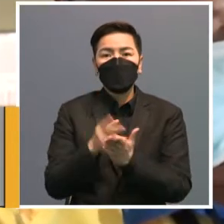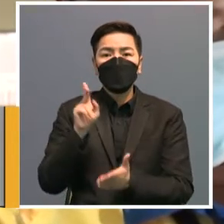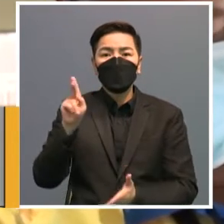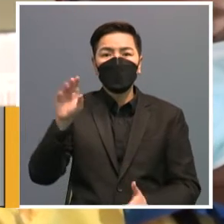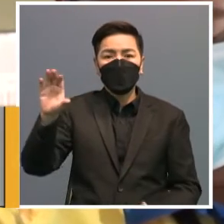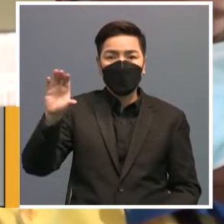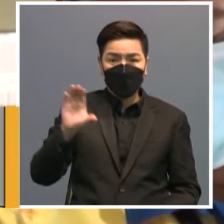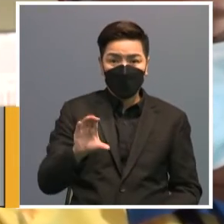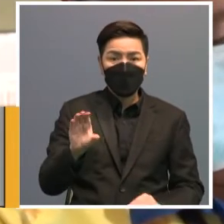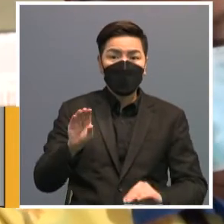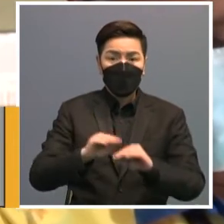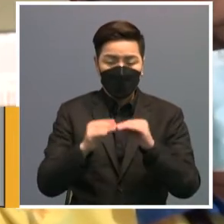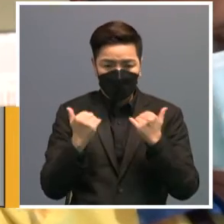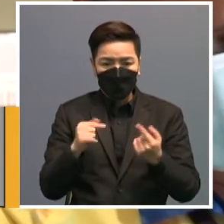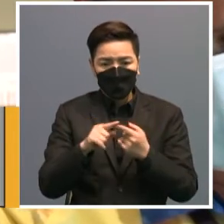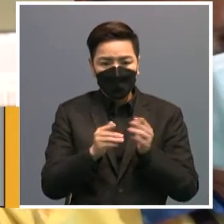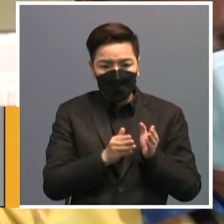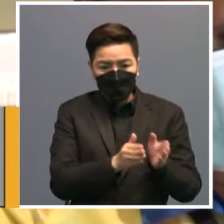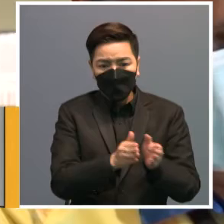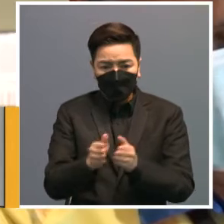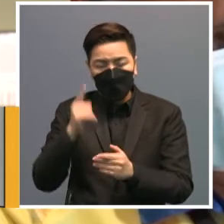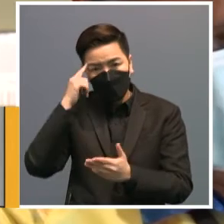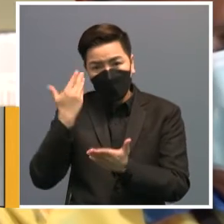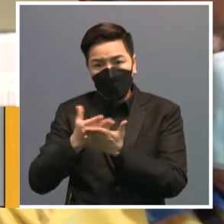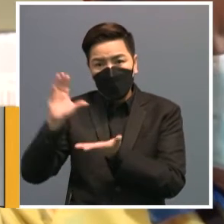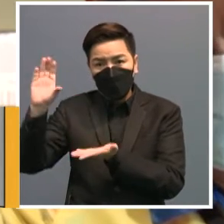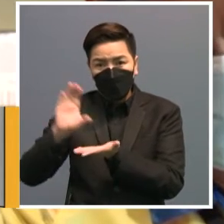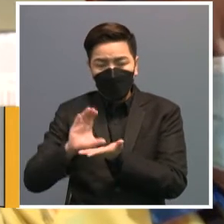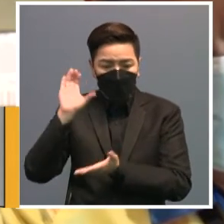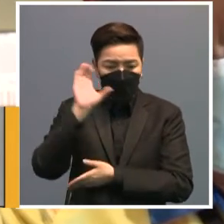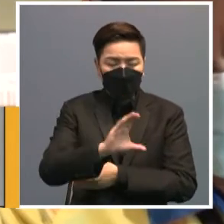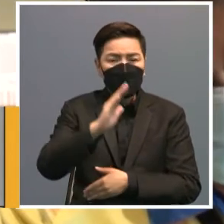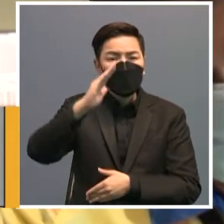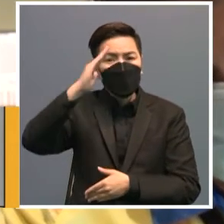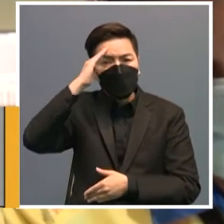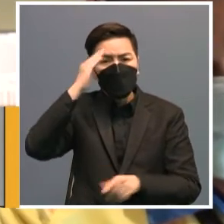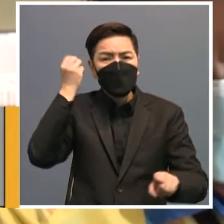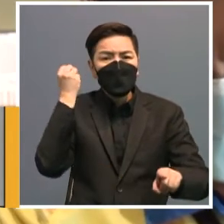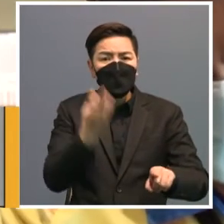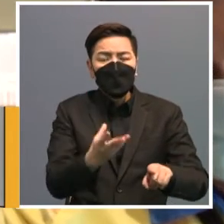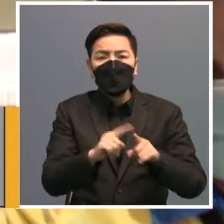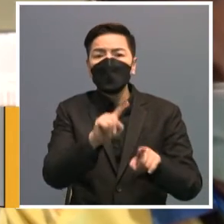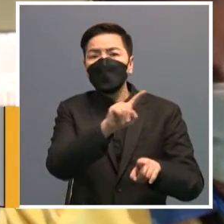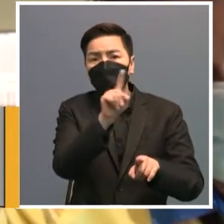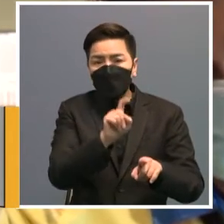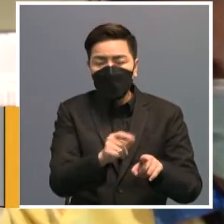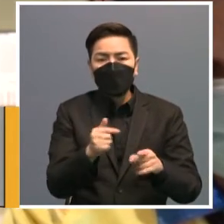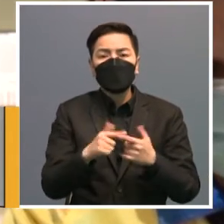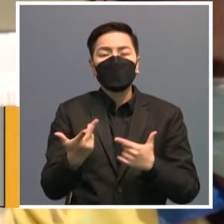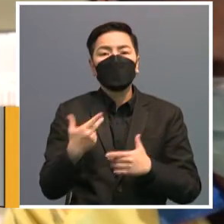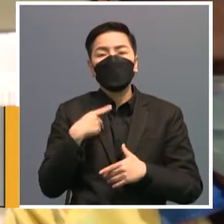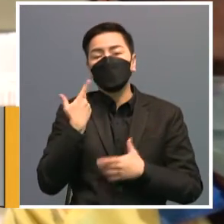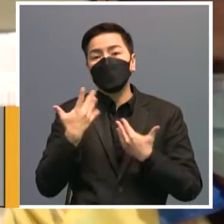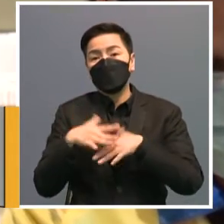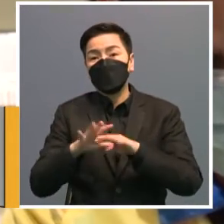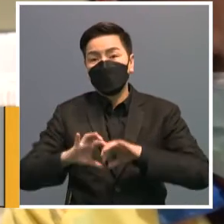าเพิ่มหลายฝ่ายสงสัยว่ารัฐบาลเนี่ยนำงบประมาณไปไว้ที่กองทัพมากเกินไปหรือไม่ทางคุณวิรัติก็ชี้แจงแถลงไข